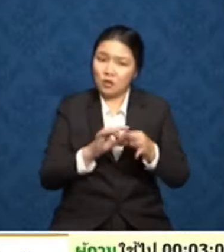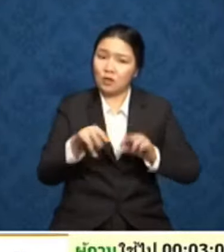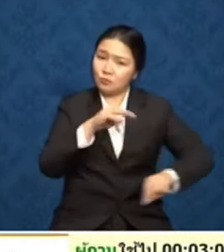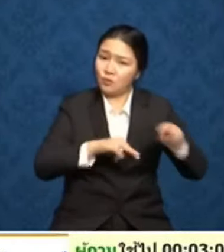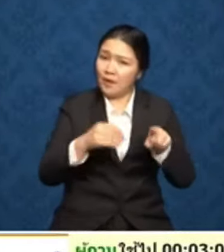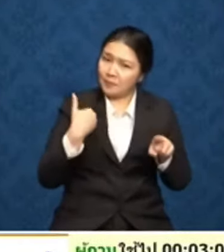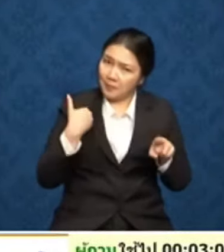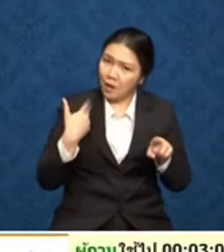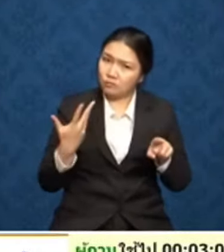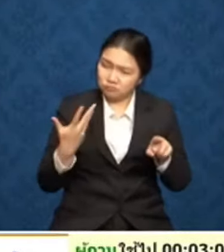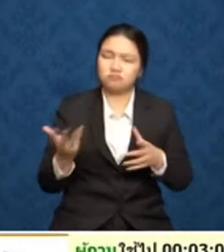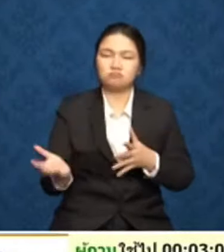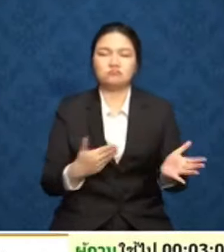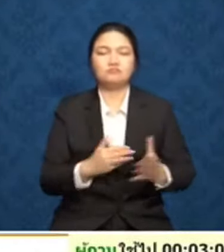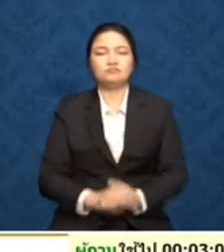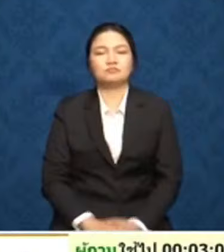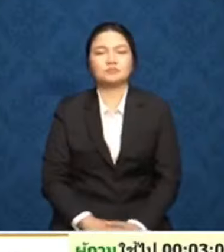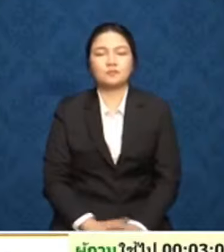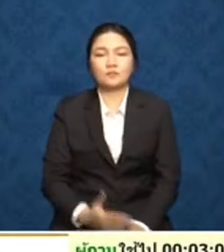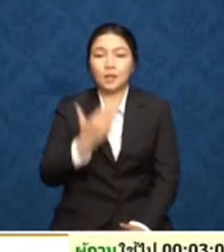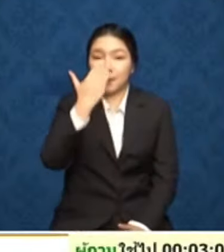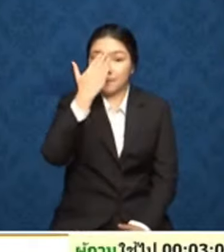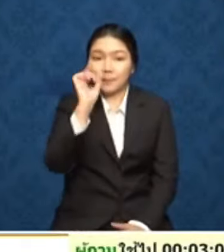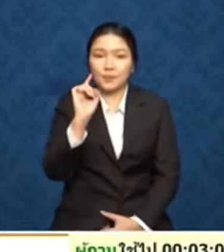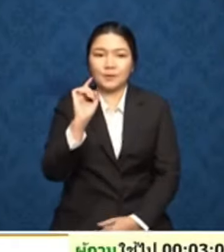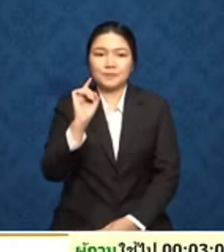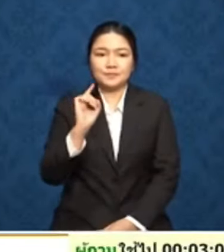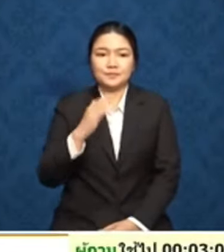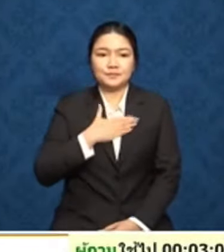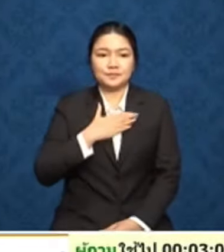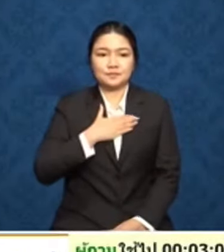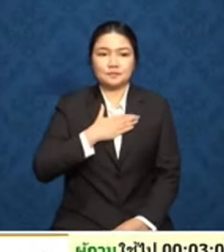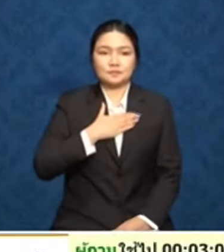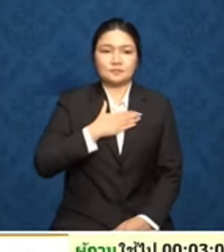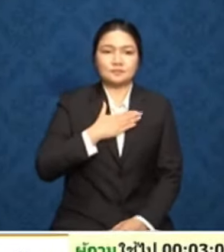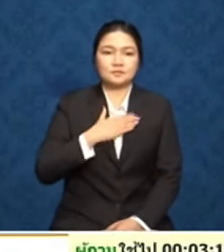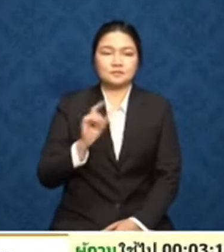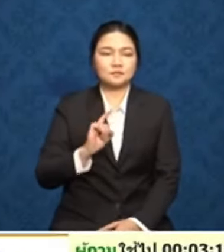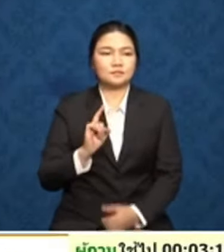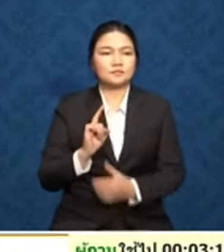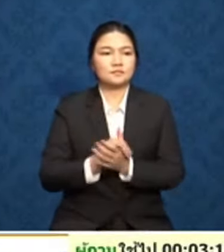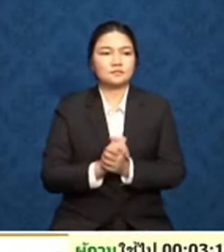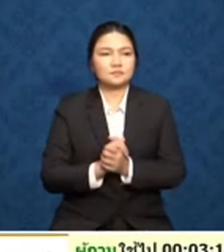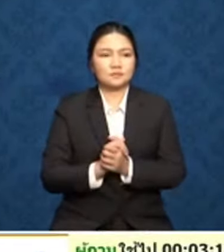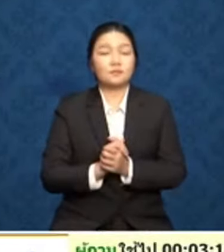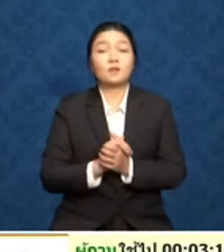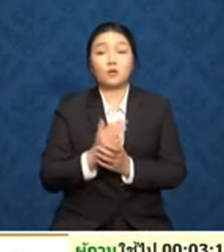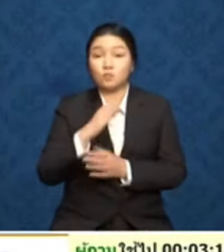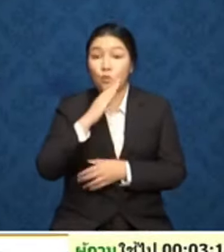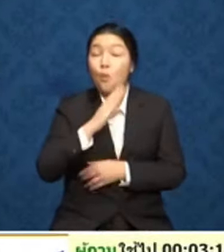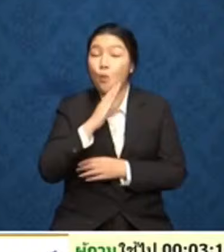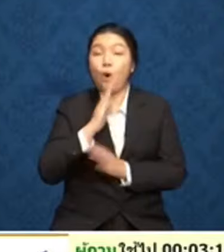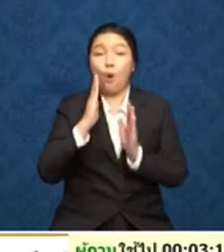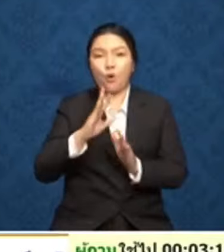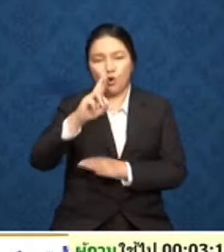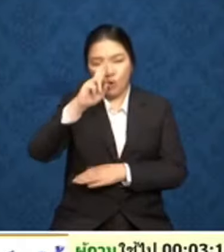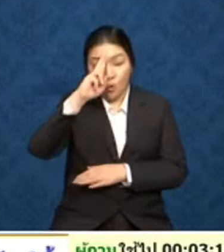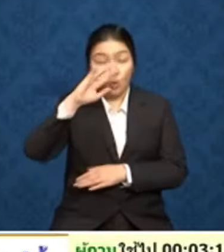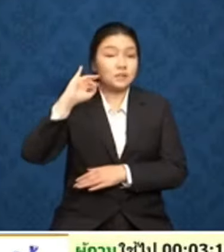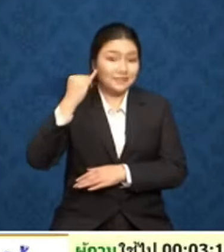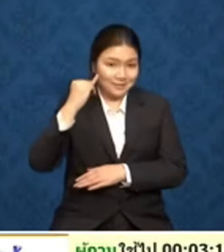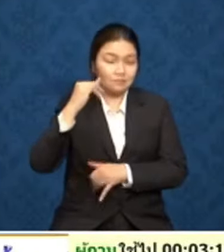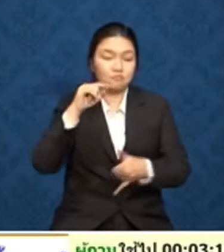คะเพราะว่าดิฉันก็ได้อ่านนะคะมันจะมีคู่มือในการดูแลผู้ป่วยจิตเวชแล้วก็ผู้ป่วยจิตเวชที่เกิดจ